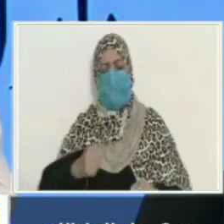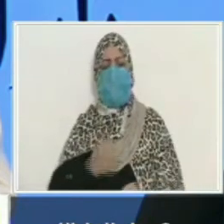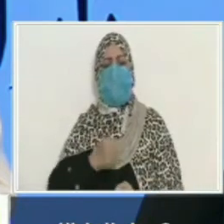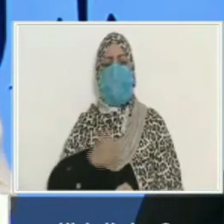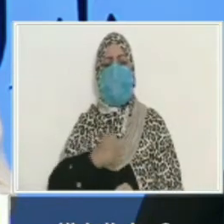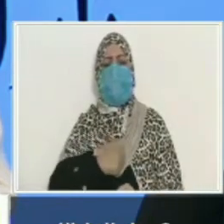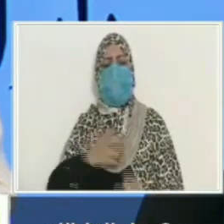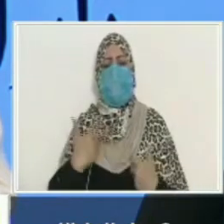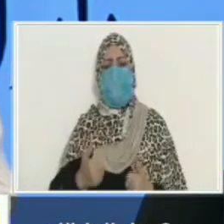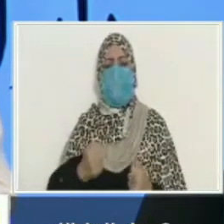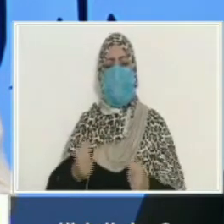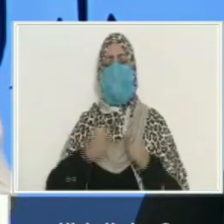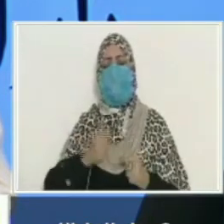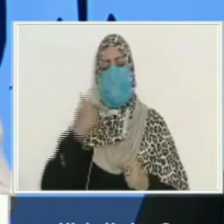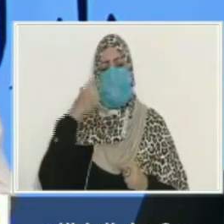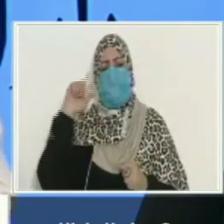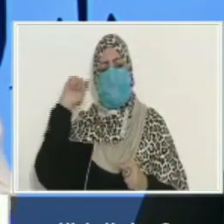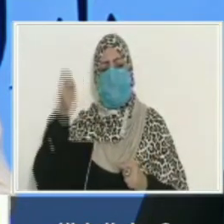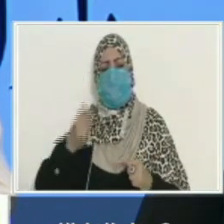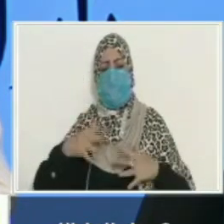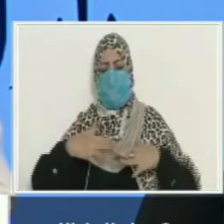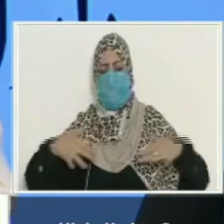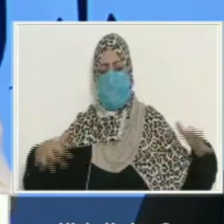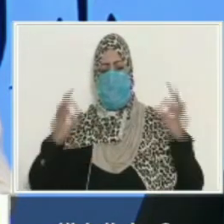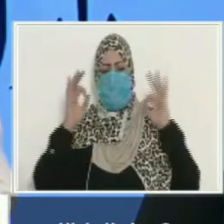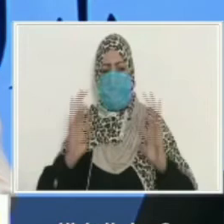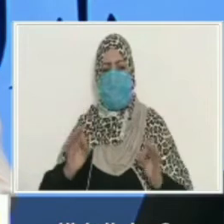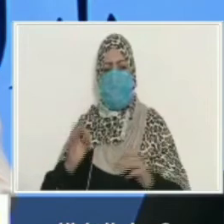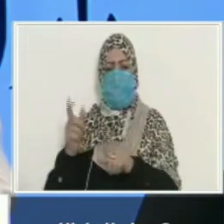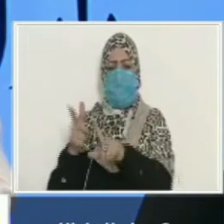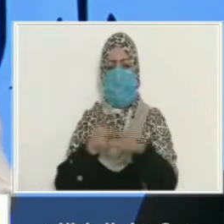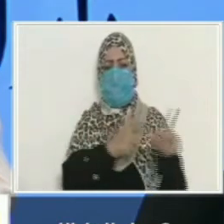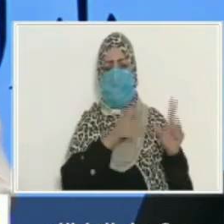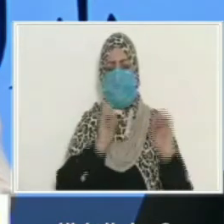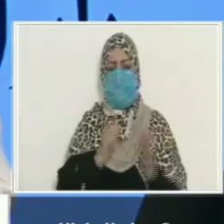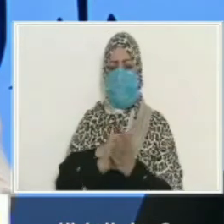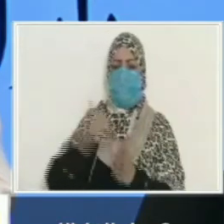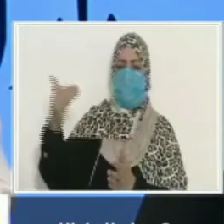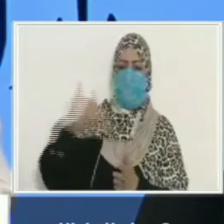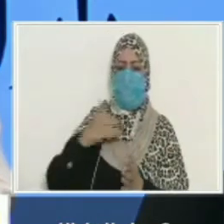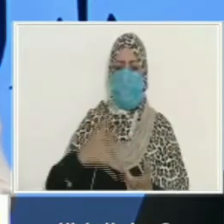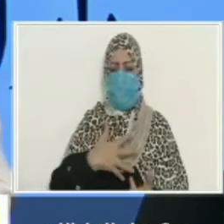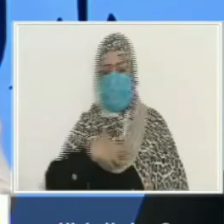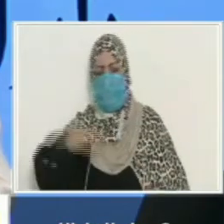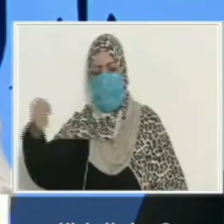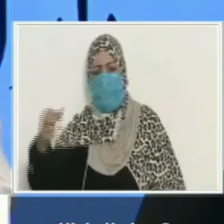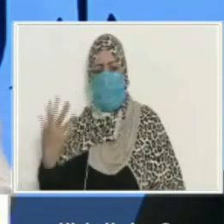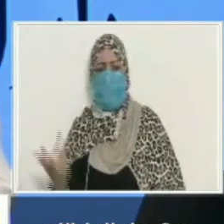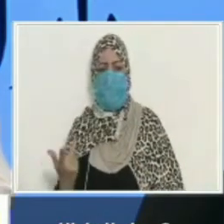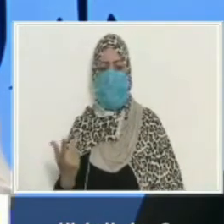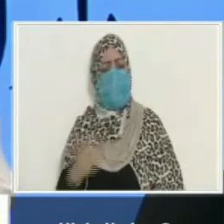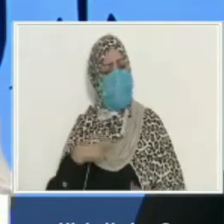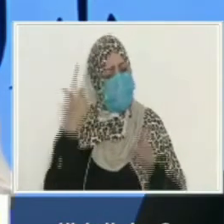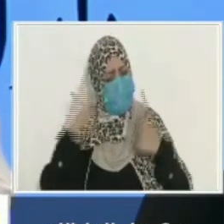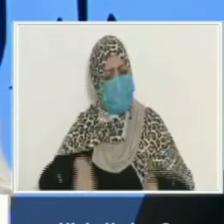بيته آت ليخرجه منه لا شك أنه يدافع عن نفسه، فهذا يعني هذا من الجهاد الواضح. أما مسألة